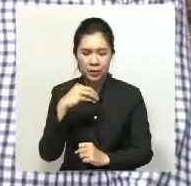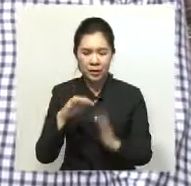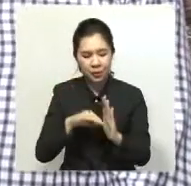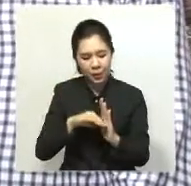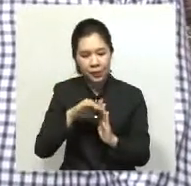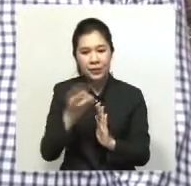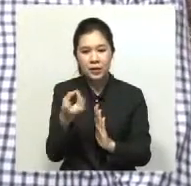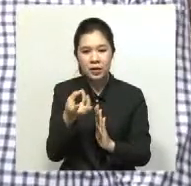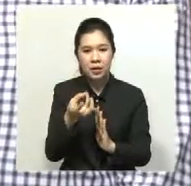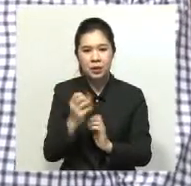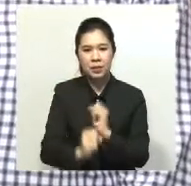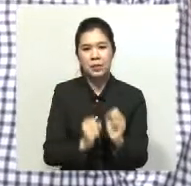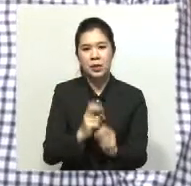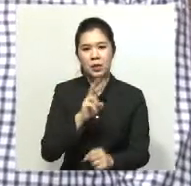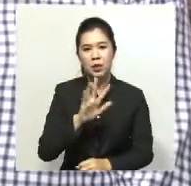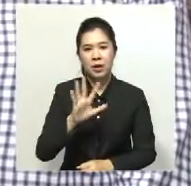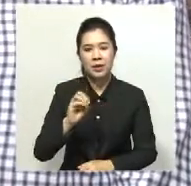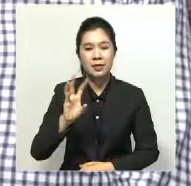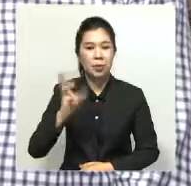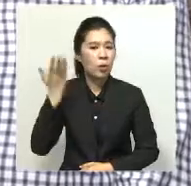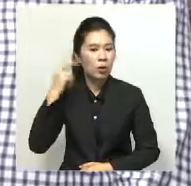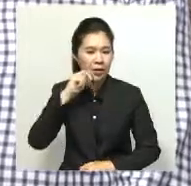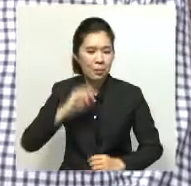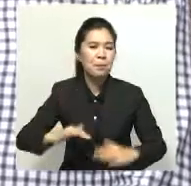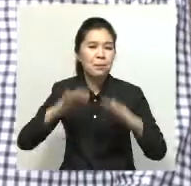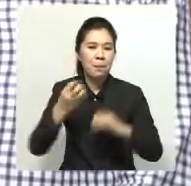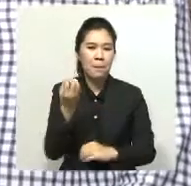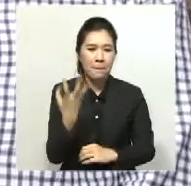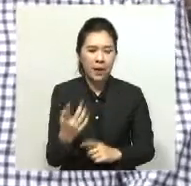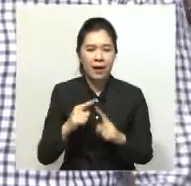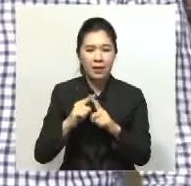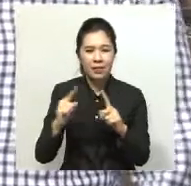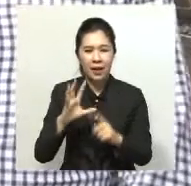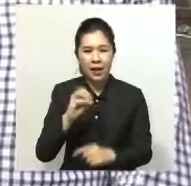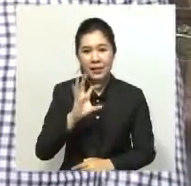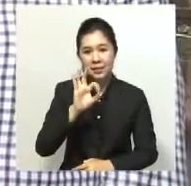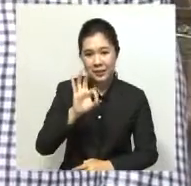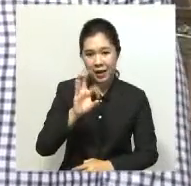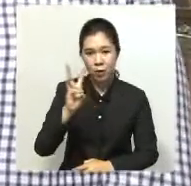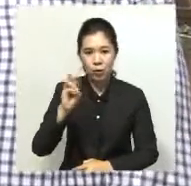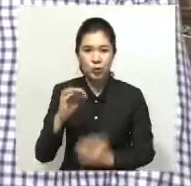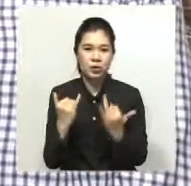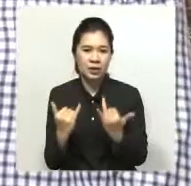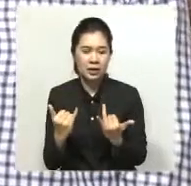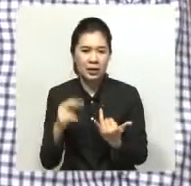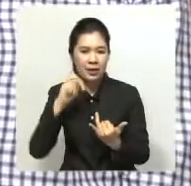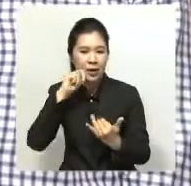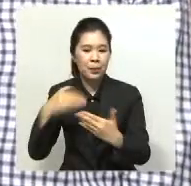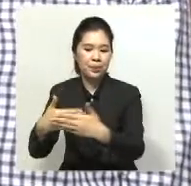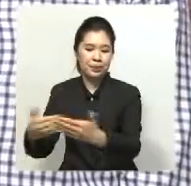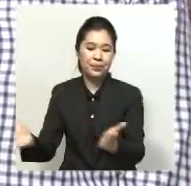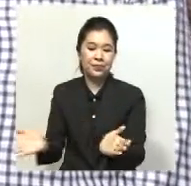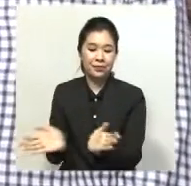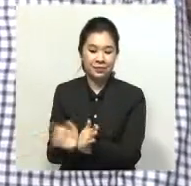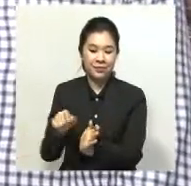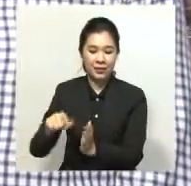มีท่วมมากคือปี2556ฟังท่านว่านะครับแต่บางปี59ปี60เนี่ยตั้งแต่อ่างเก็บน้ำณฤบดิน